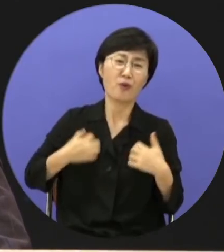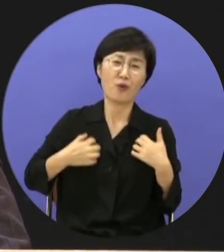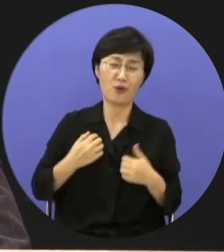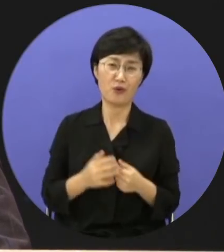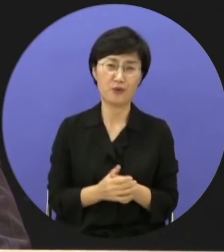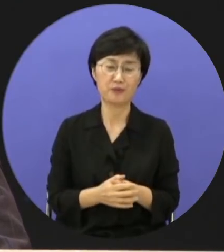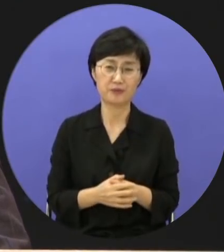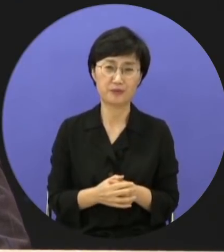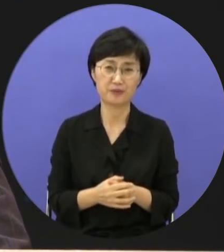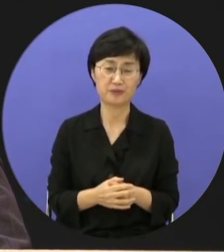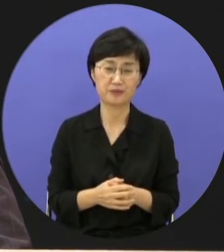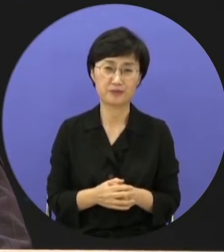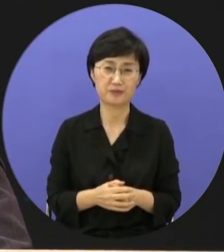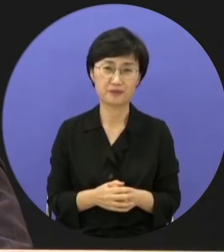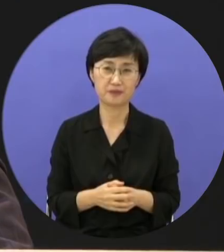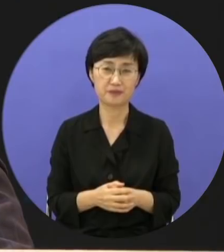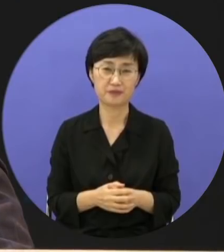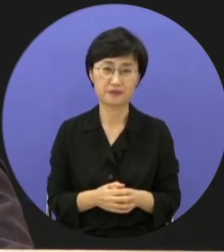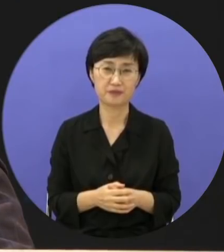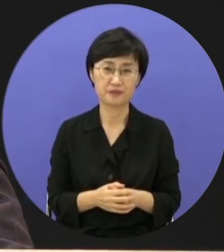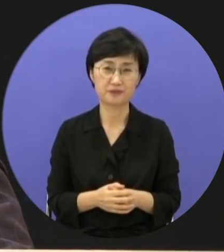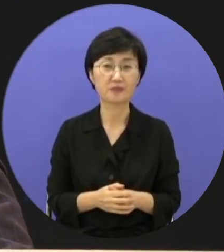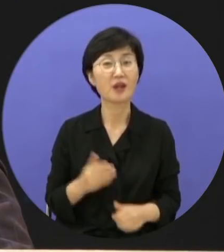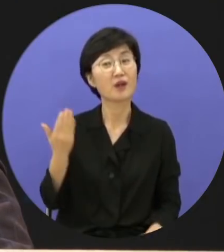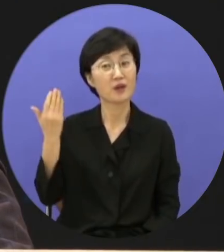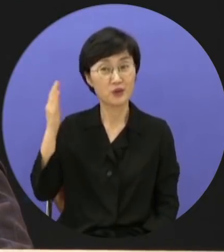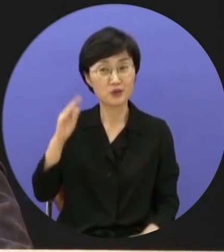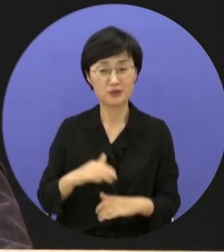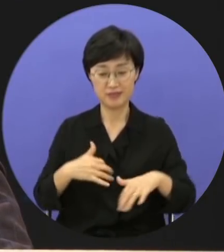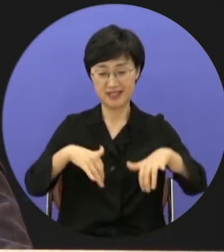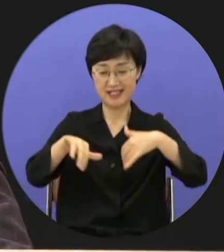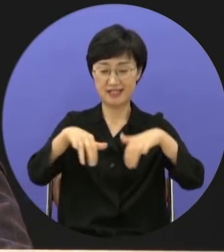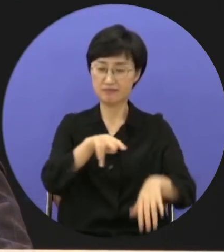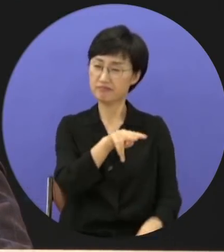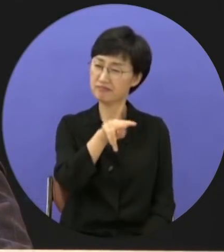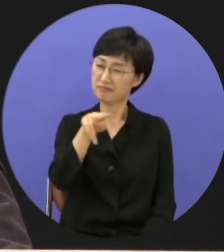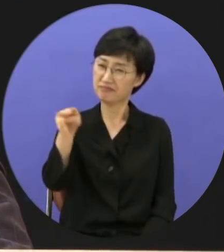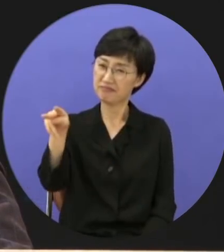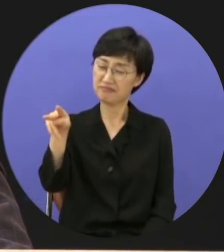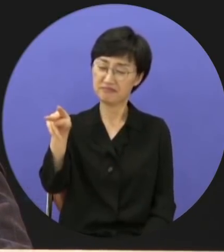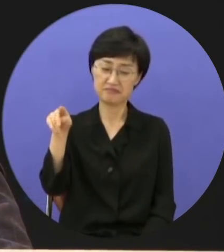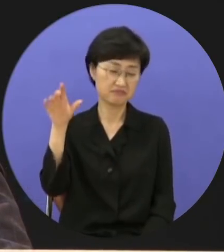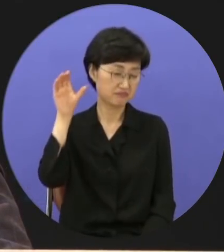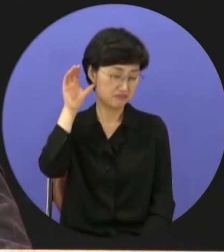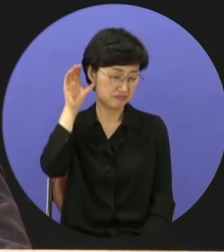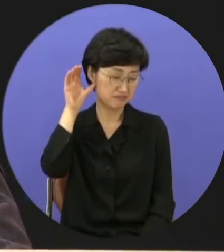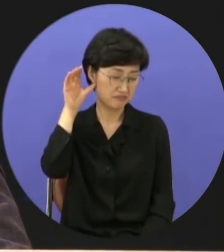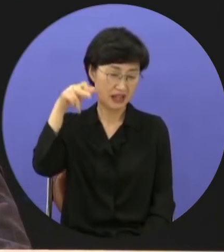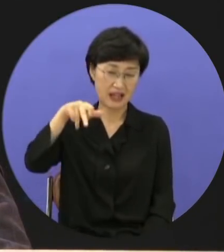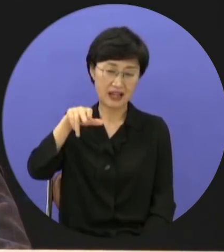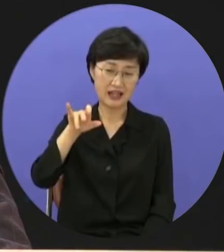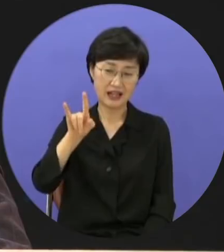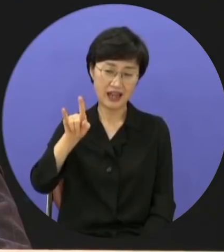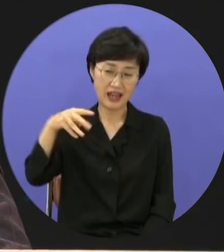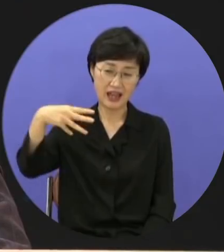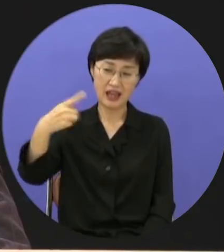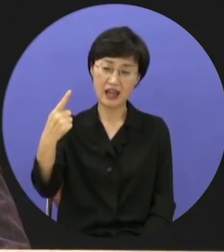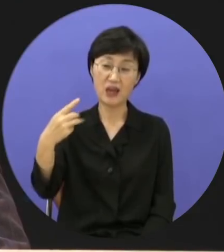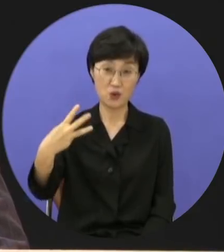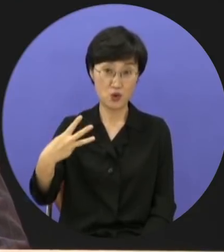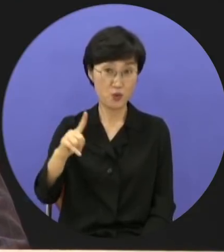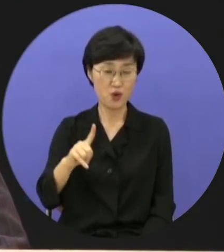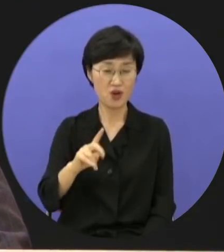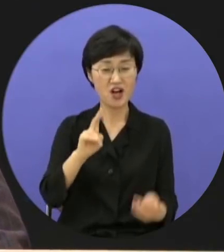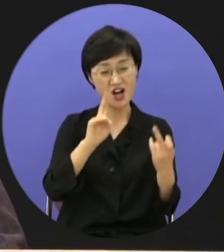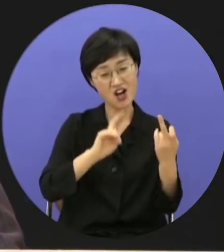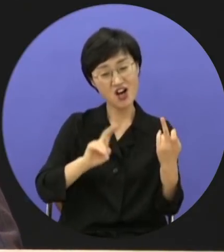and people are making sales with that. It's fine. 요즘은 길거리에 우리 어릴 때 듣던 성탄 캐롤이 사라졌어요. But these days, you walk down